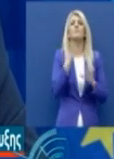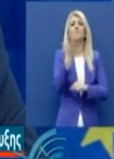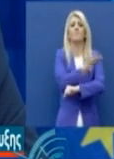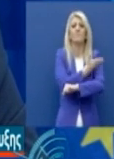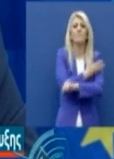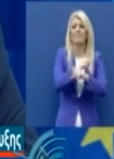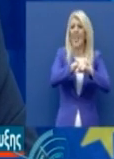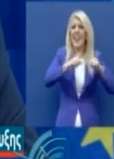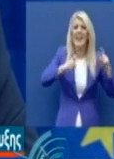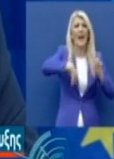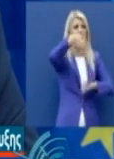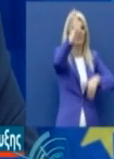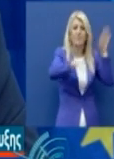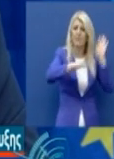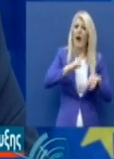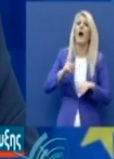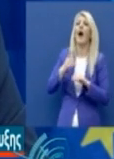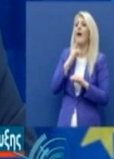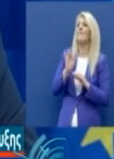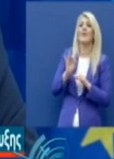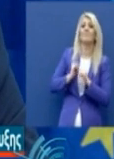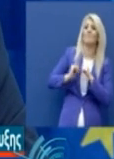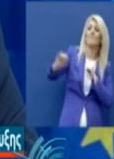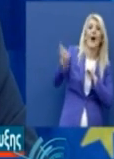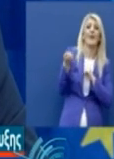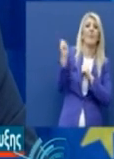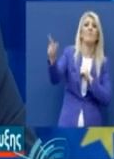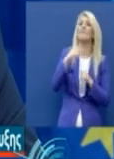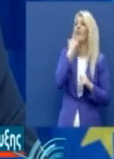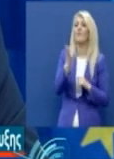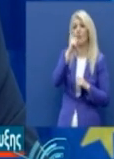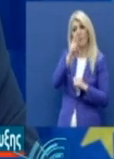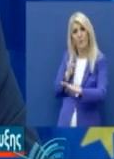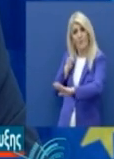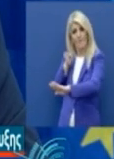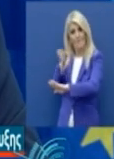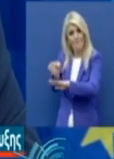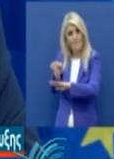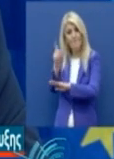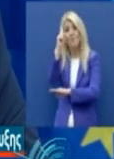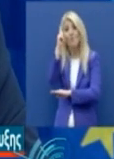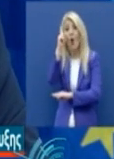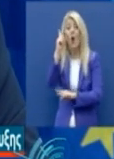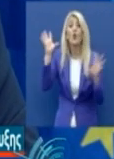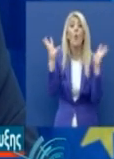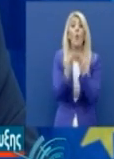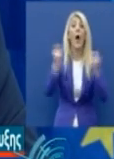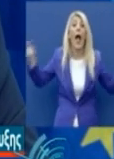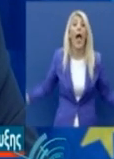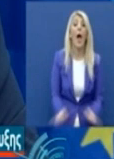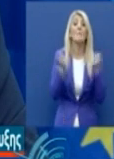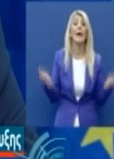υλικά και δεν γίνεται από απόσταση, θα μπορούν να βρίσκονται εντός του καταστήματος και να αγοράζουν με τιμολόγιο. Όλοι οι